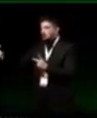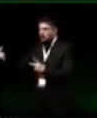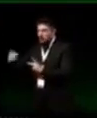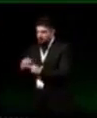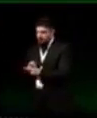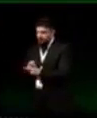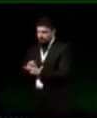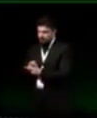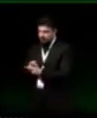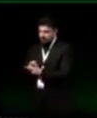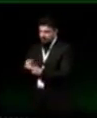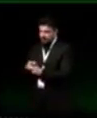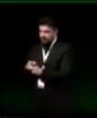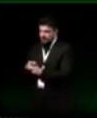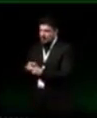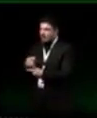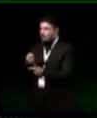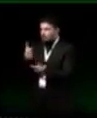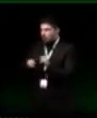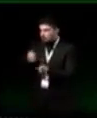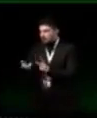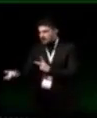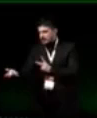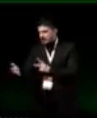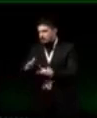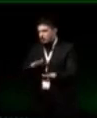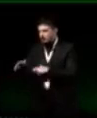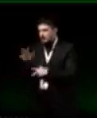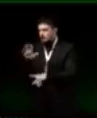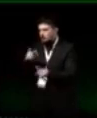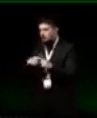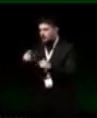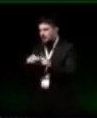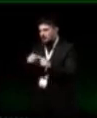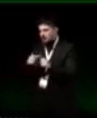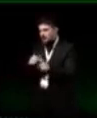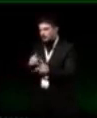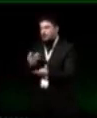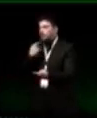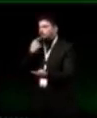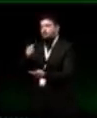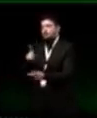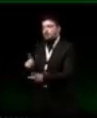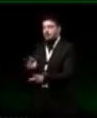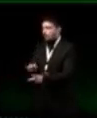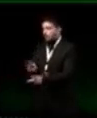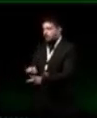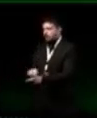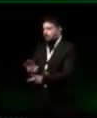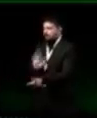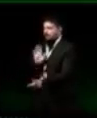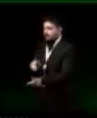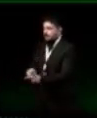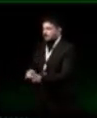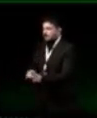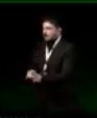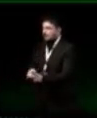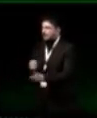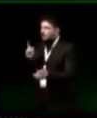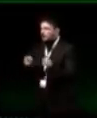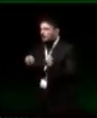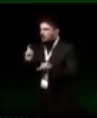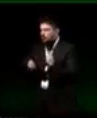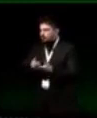Italia. Esiste la destra populista del Movimento 5 Stelle, non la posso chiamare altrimenti. So che molti puristi si